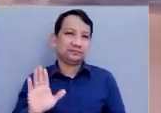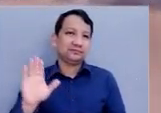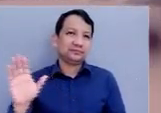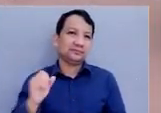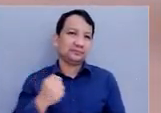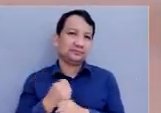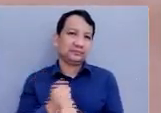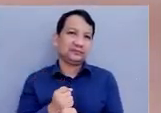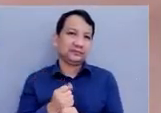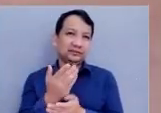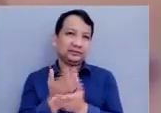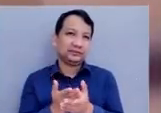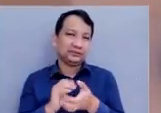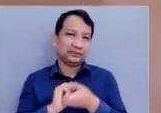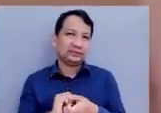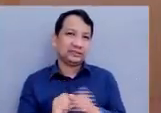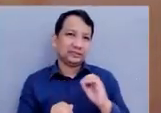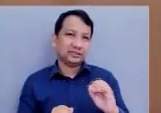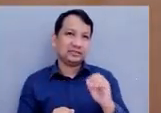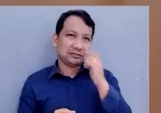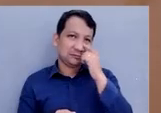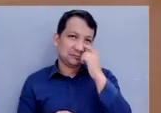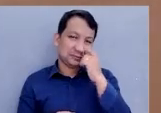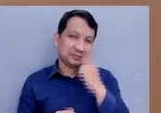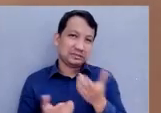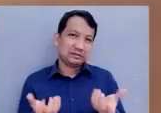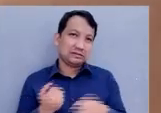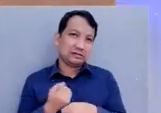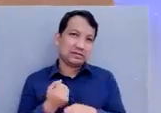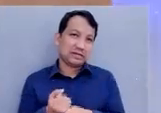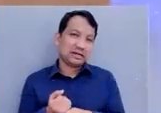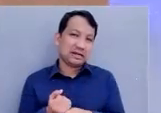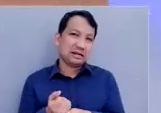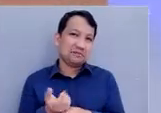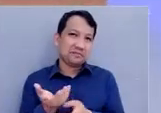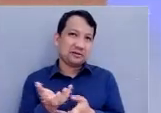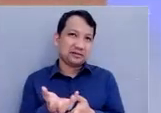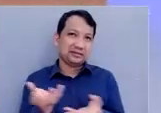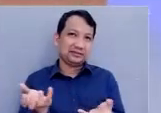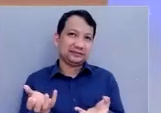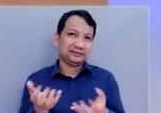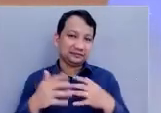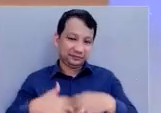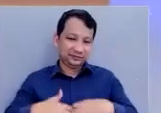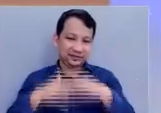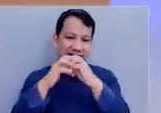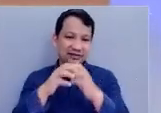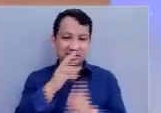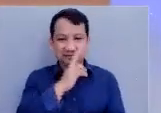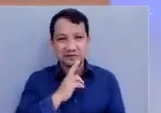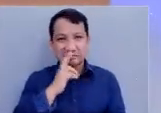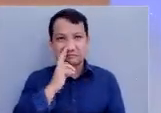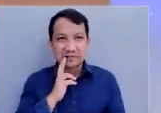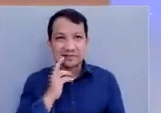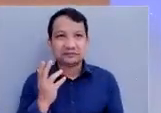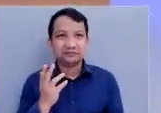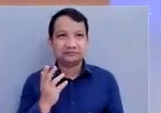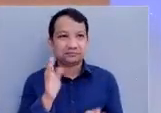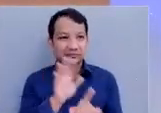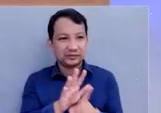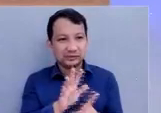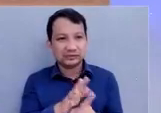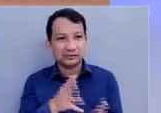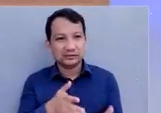din po part owner din po kaya alam natin na ano pangarap ng mga ating mga kapatid yan na makapag tayo sila ng restaurant tangkilikin